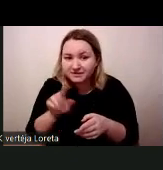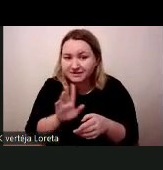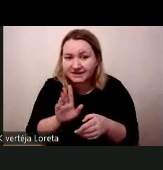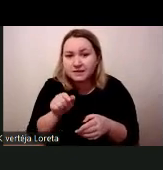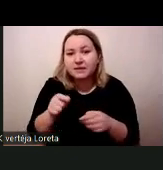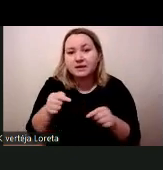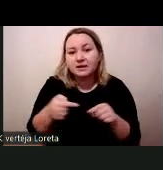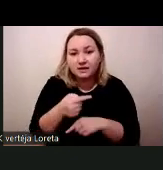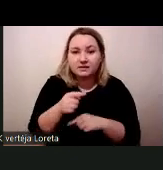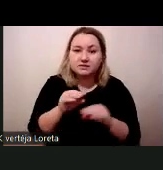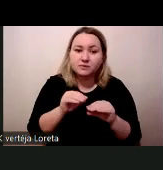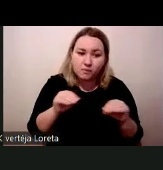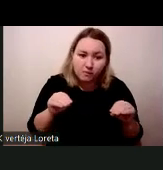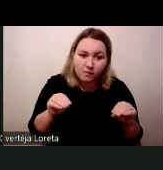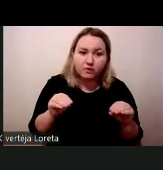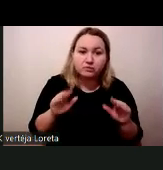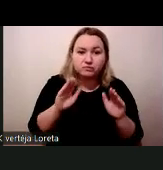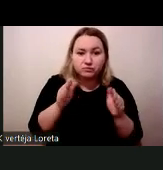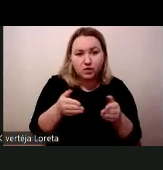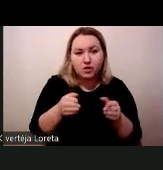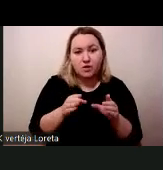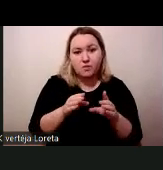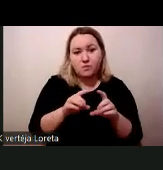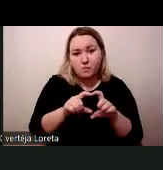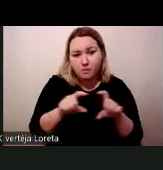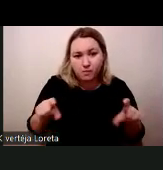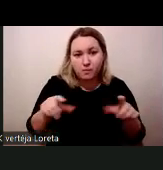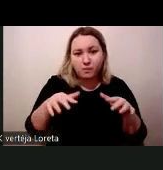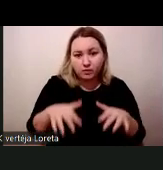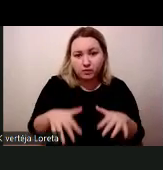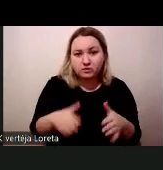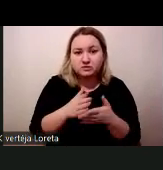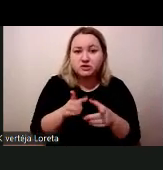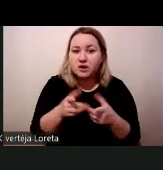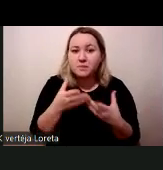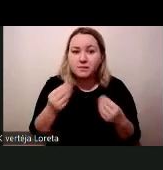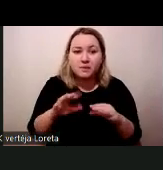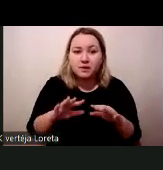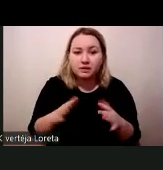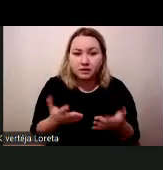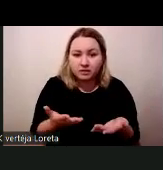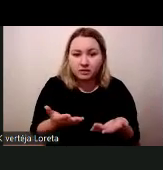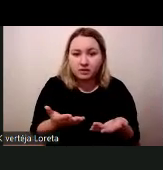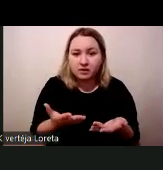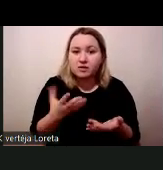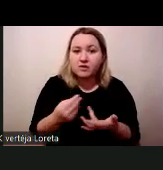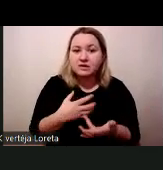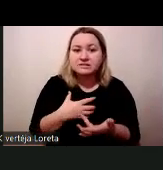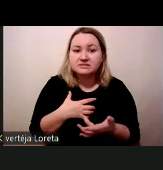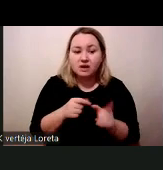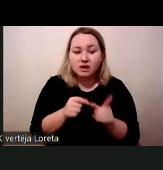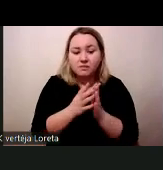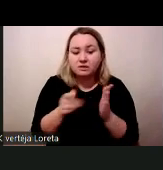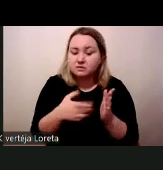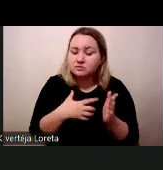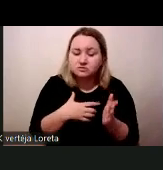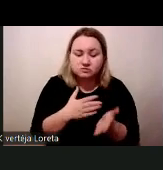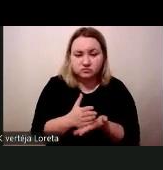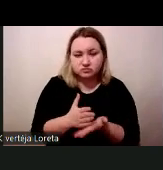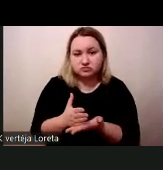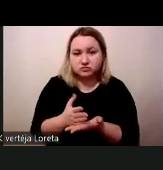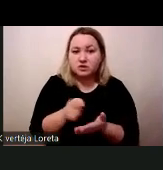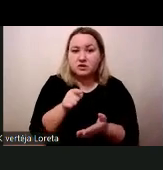mokytojai, užsiėmusiose mokyklose, pamiršta, kokios svarbios yra knygos.